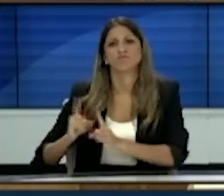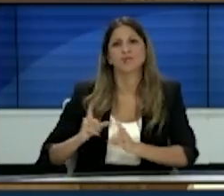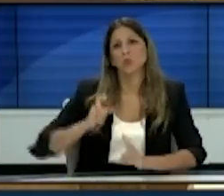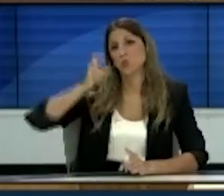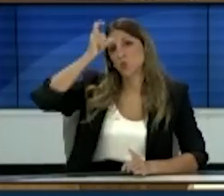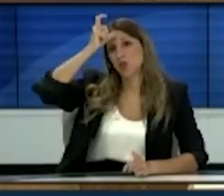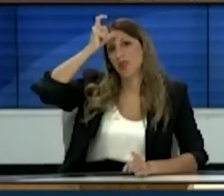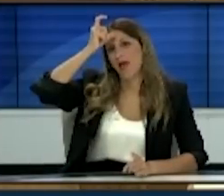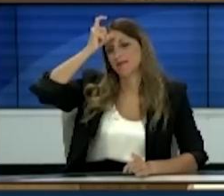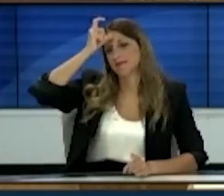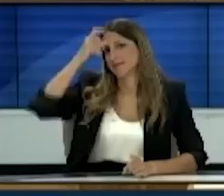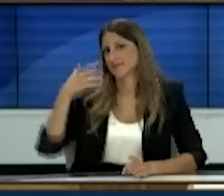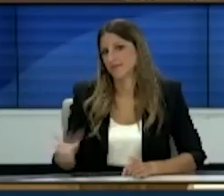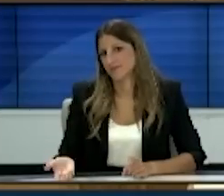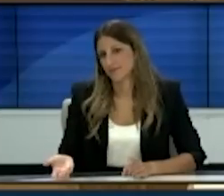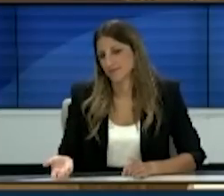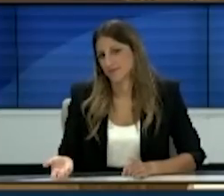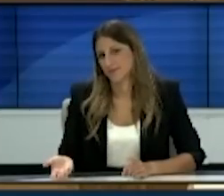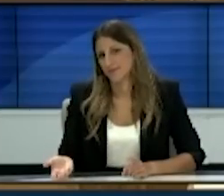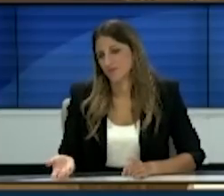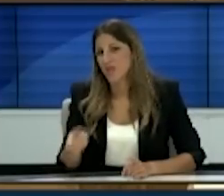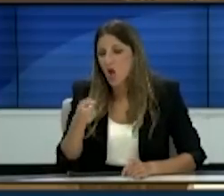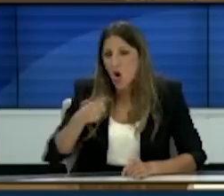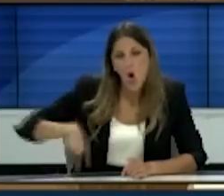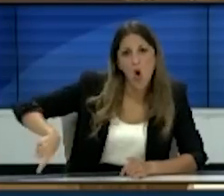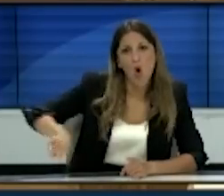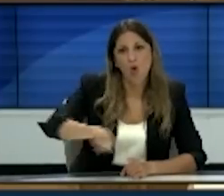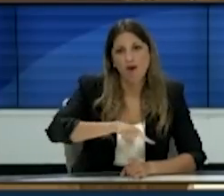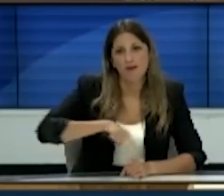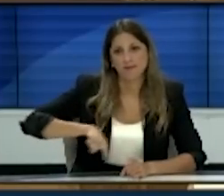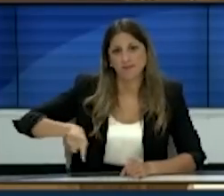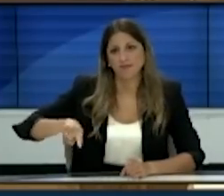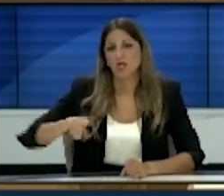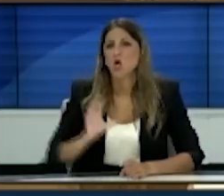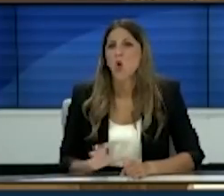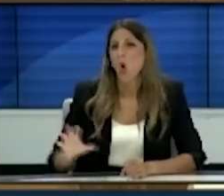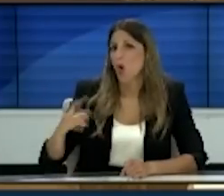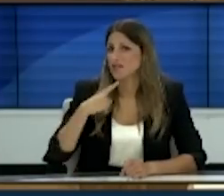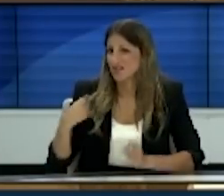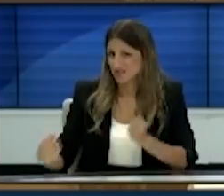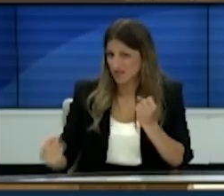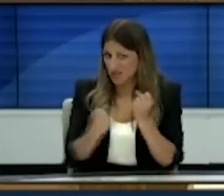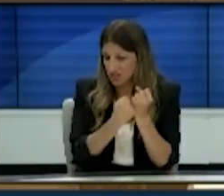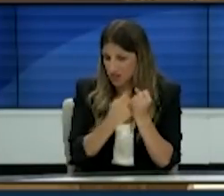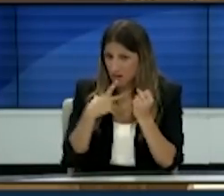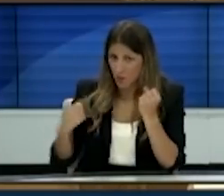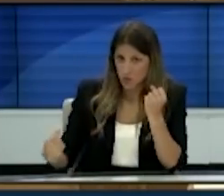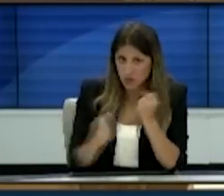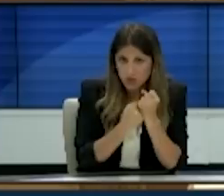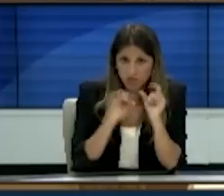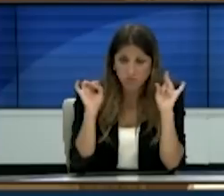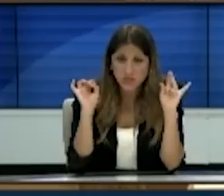φανερή η στάση Πόντιου Πιλάτου όλων των δίθεν συμμάχων σας ακόμα και σε ζητήματα